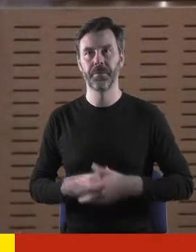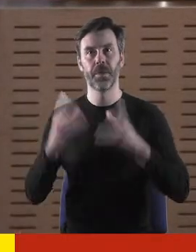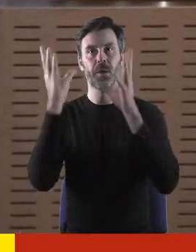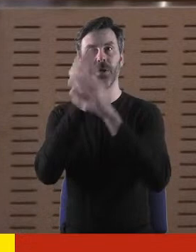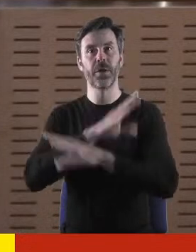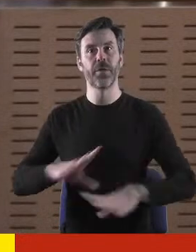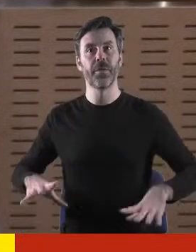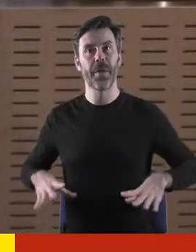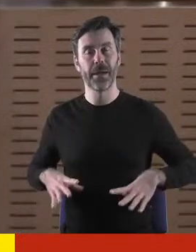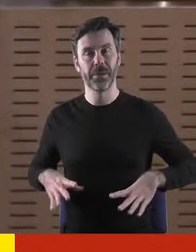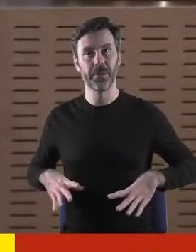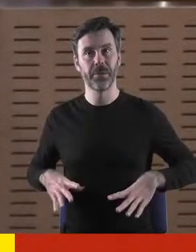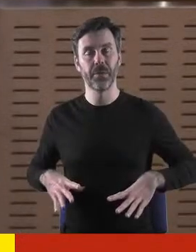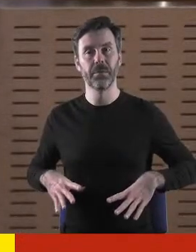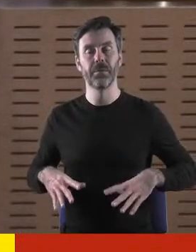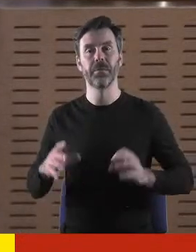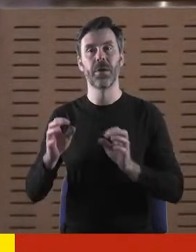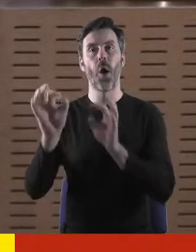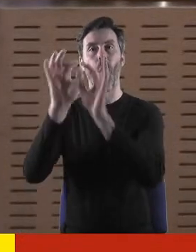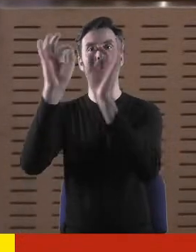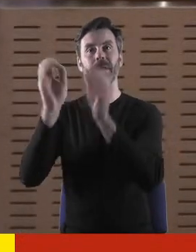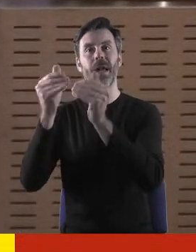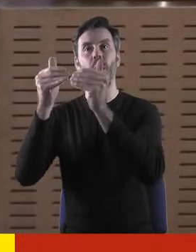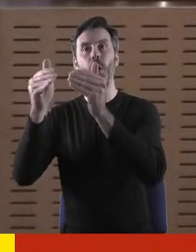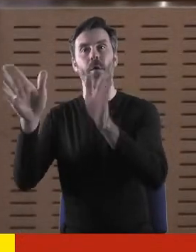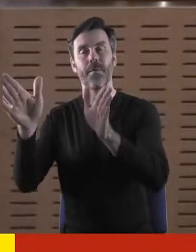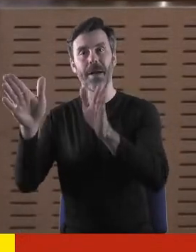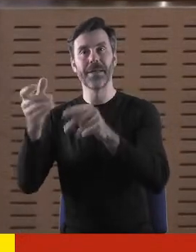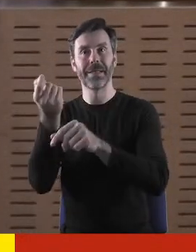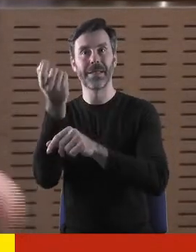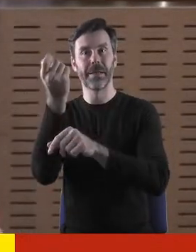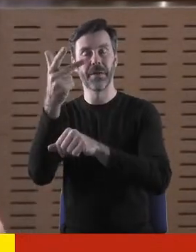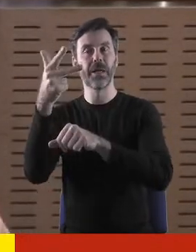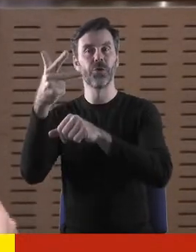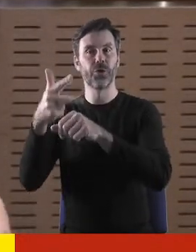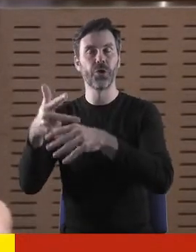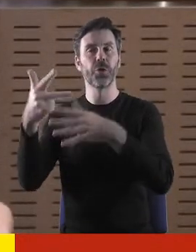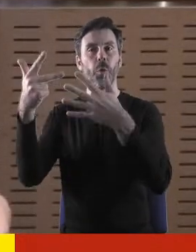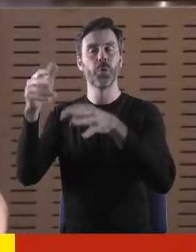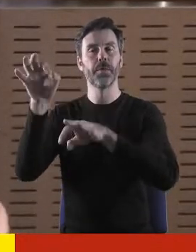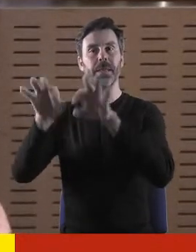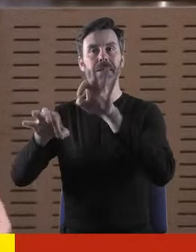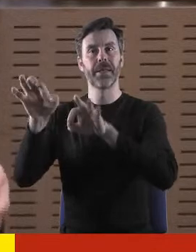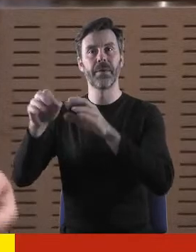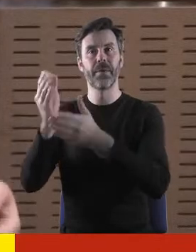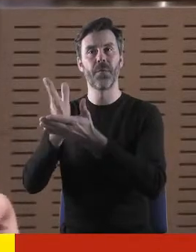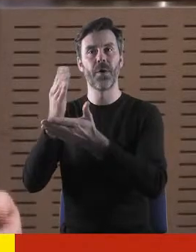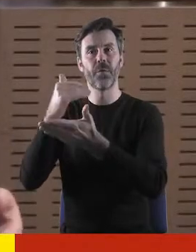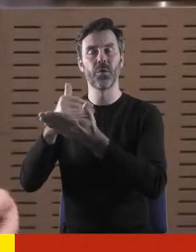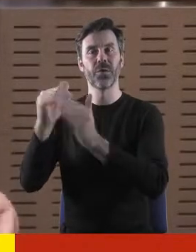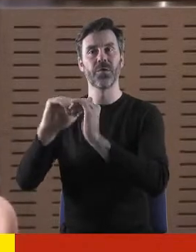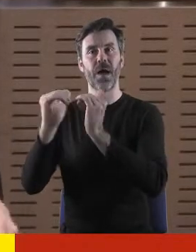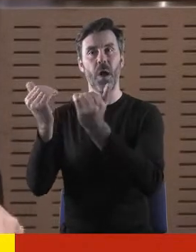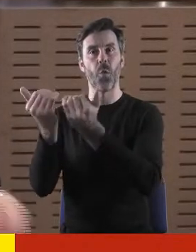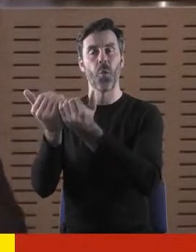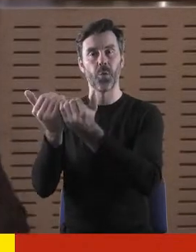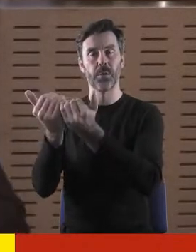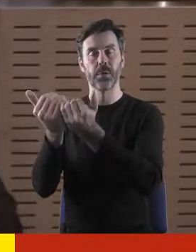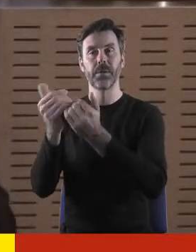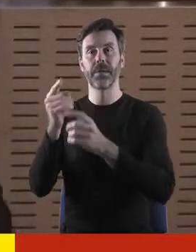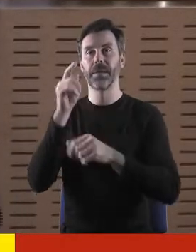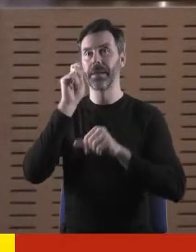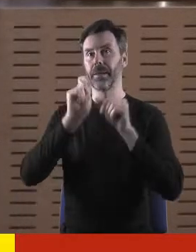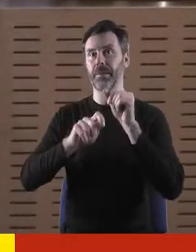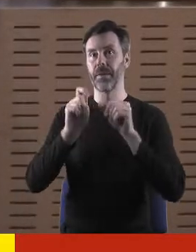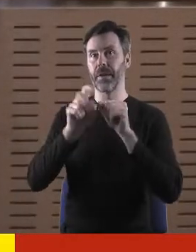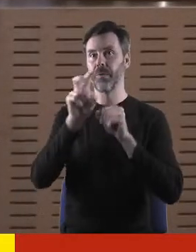Szanowni Państwo, przed oficjalnym otwarciem 38. sesji Sejmiku Województwa Łódzkiego, jak zwykle sprawdzimy,